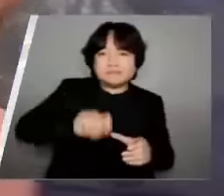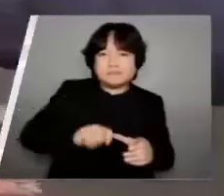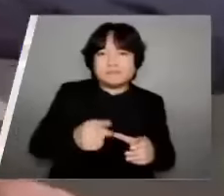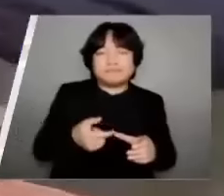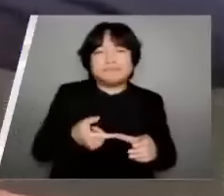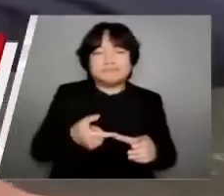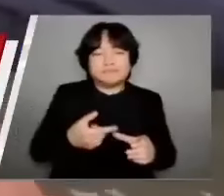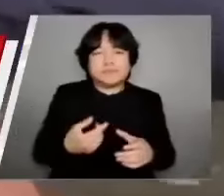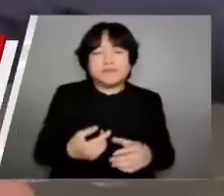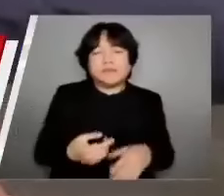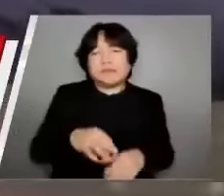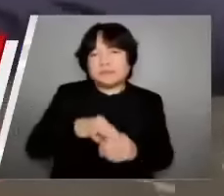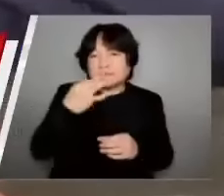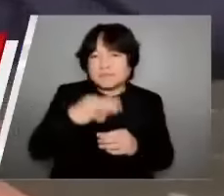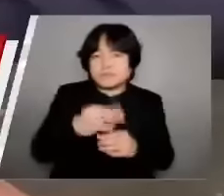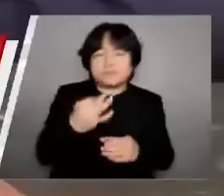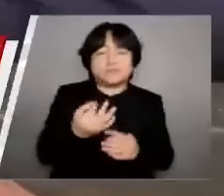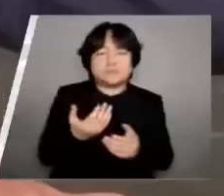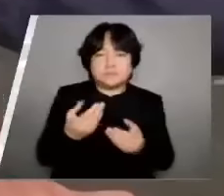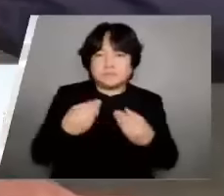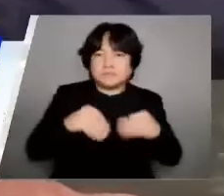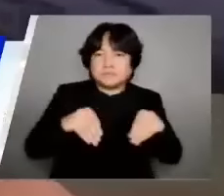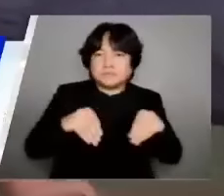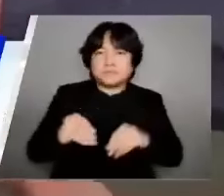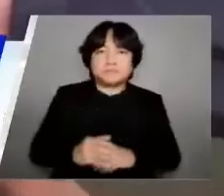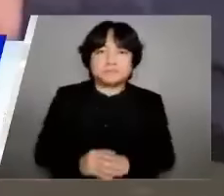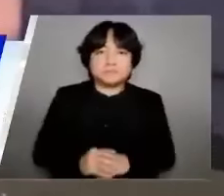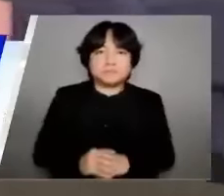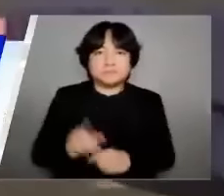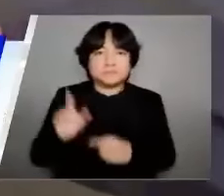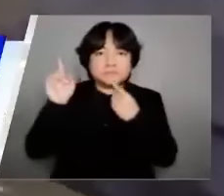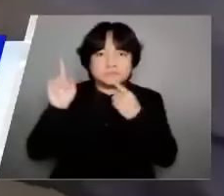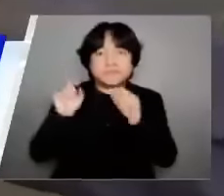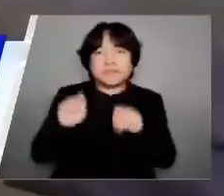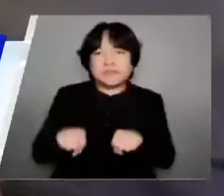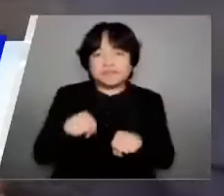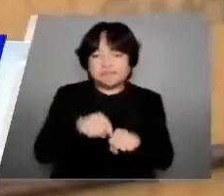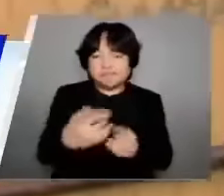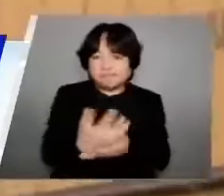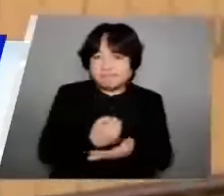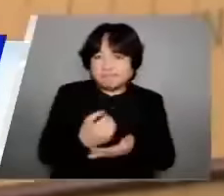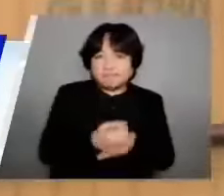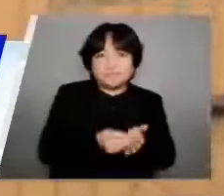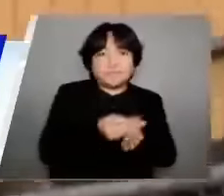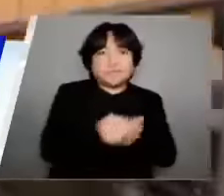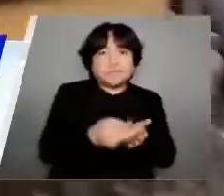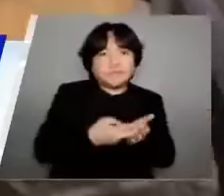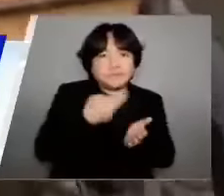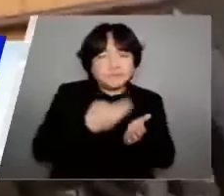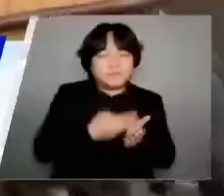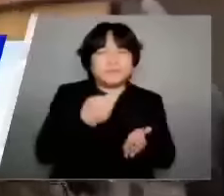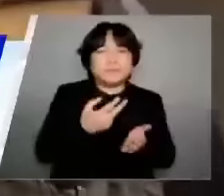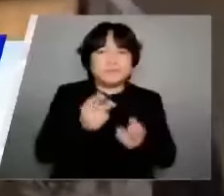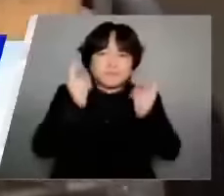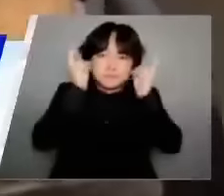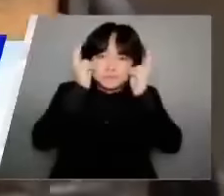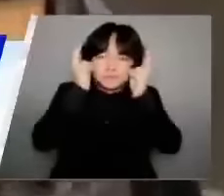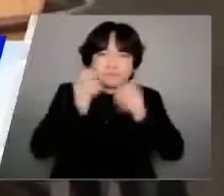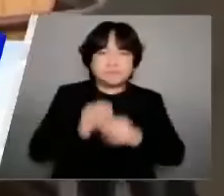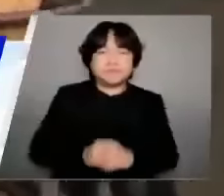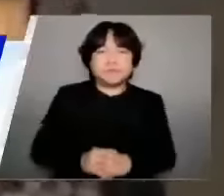po. Nakakaano naman po, nakakaano ng pambili ng bigas. Tsaka ulam. 2 dekada na raw siyang nakatira rito